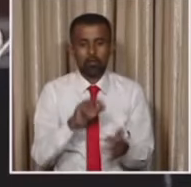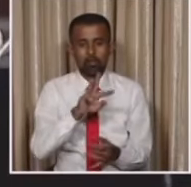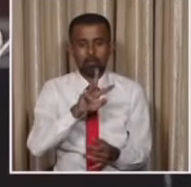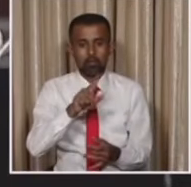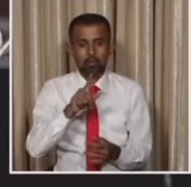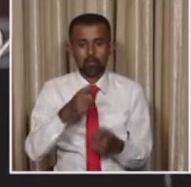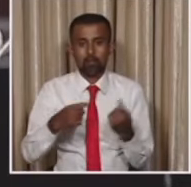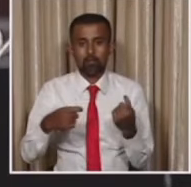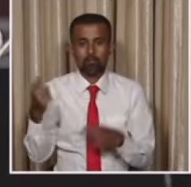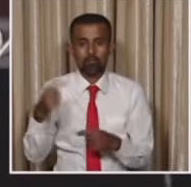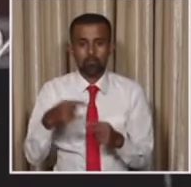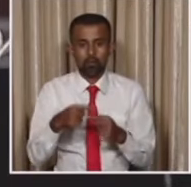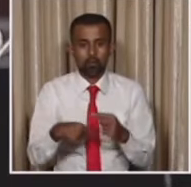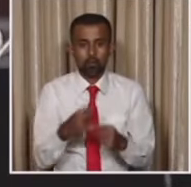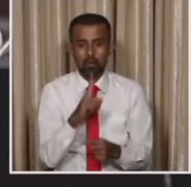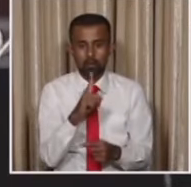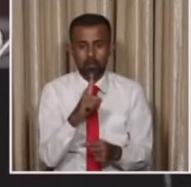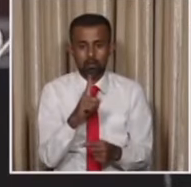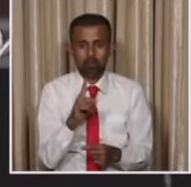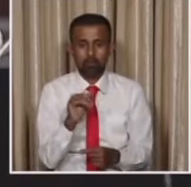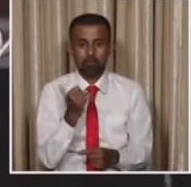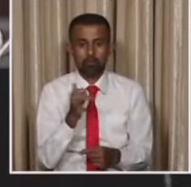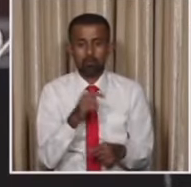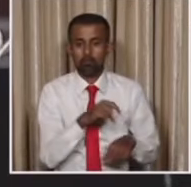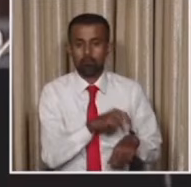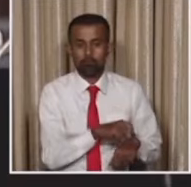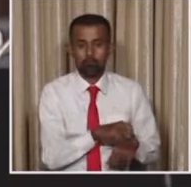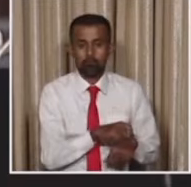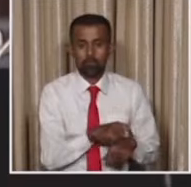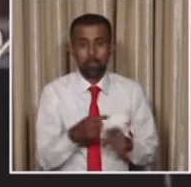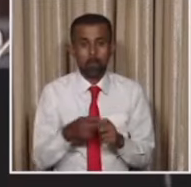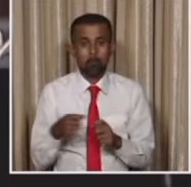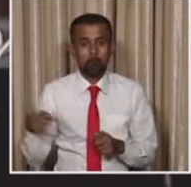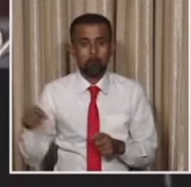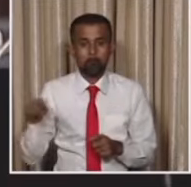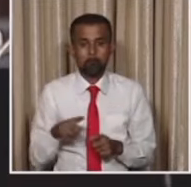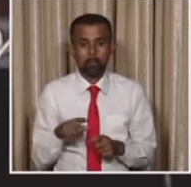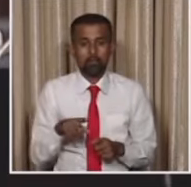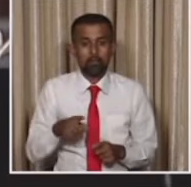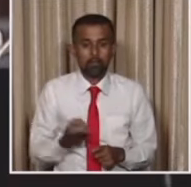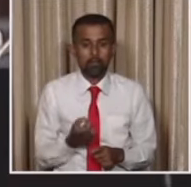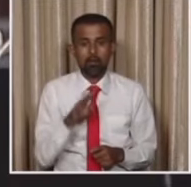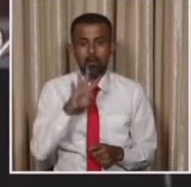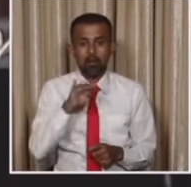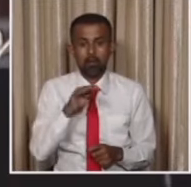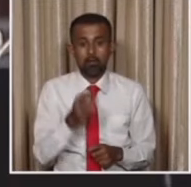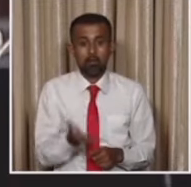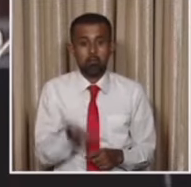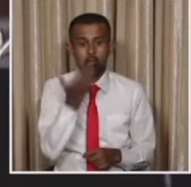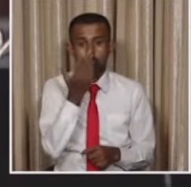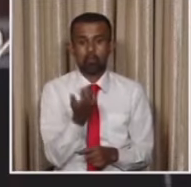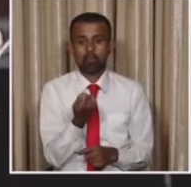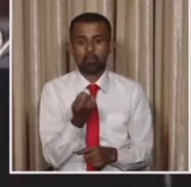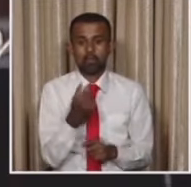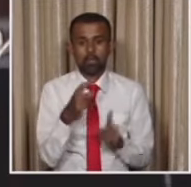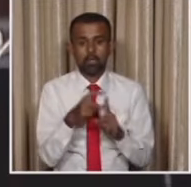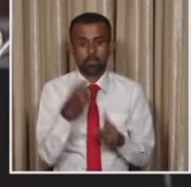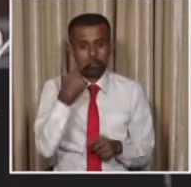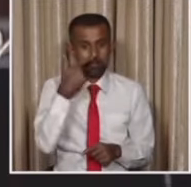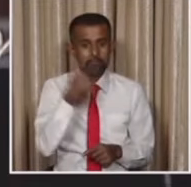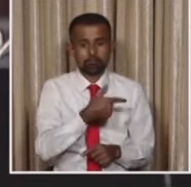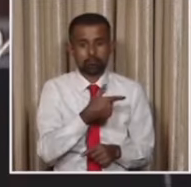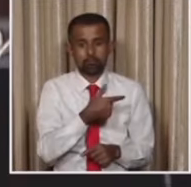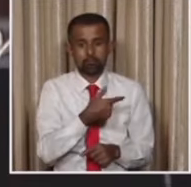විකුණන විදුලිය ඒකකය. සමහර අවස්ථාවලදී මිලදී අරන් තියෙන රුපියල් 140ක් තරම් දැවෙන්න මුදලකට ඩීසල් විදුලි